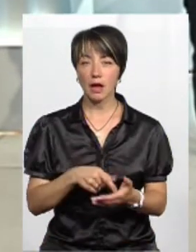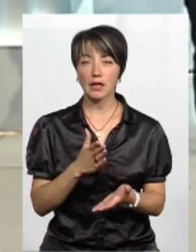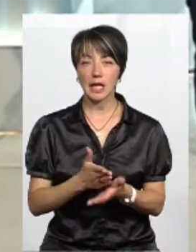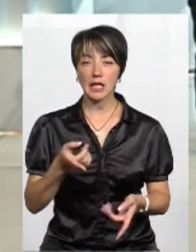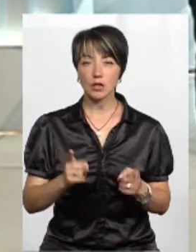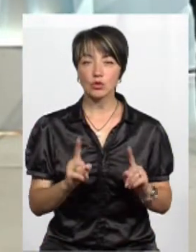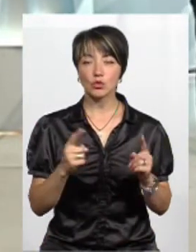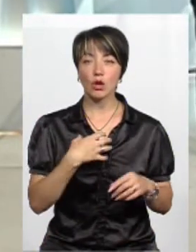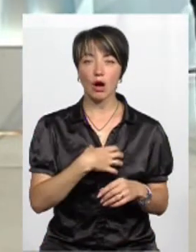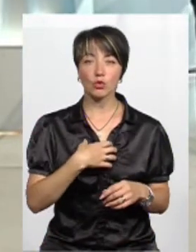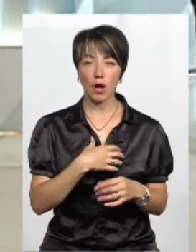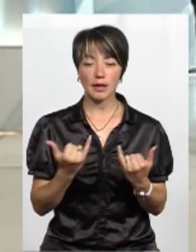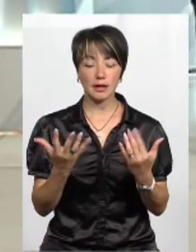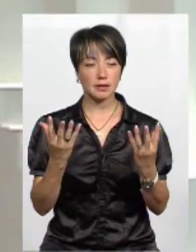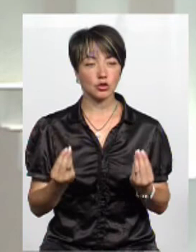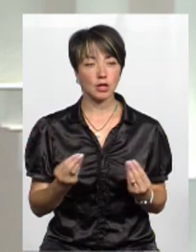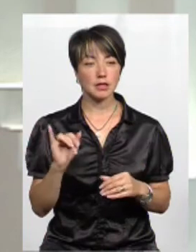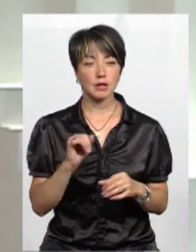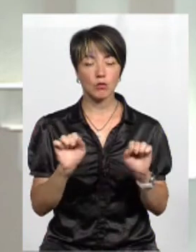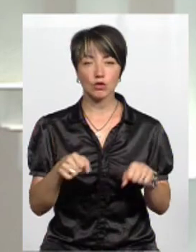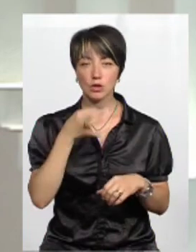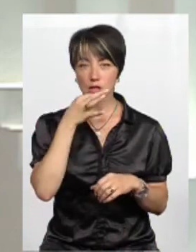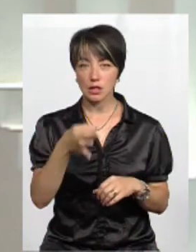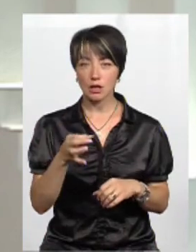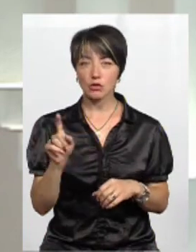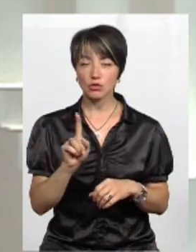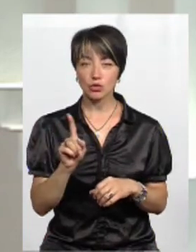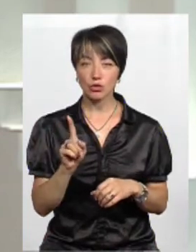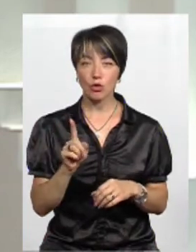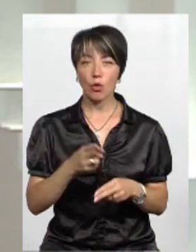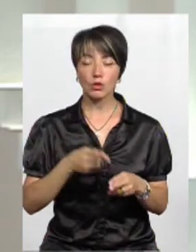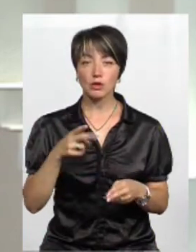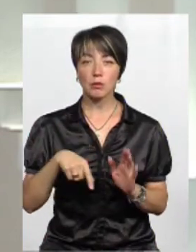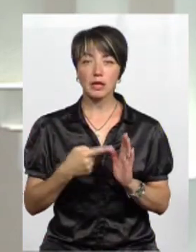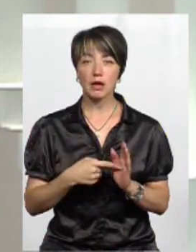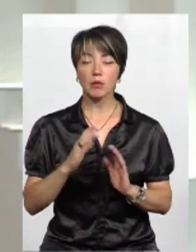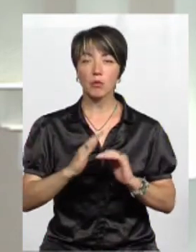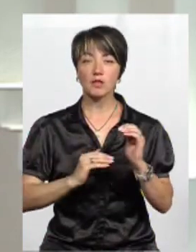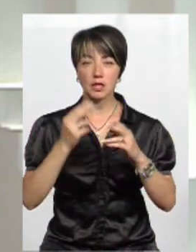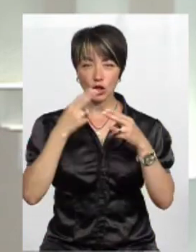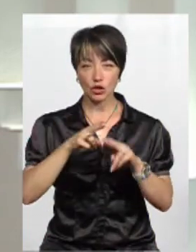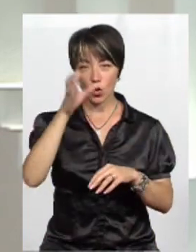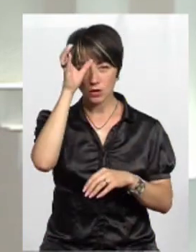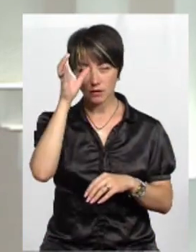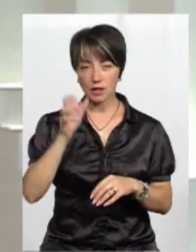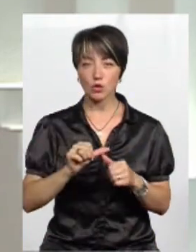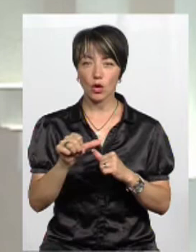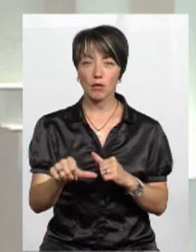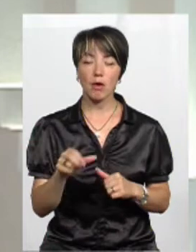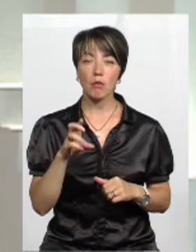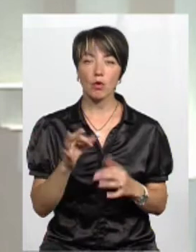Воно є дійсно дуже актуальним на даний час. І можу сказати, що гостро стоїть питання професійно-технічної освіти, зокрема, тому